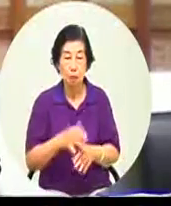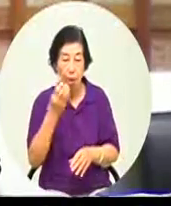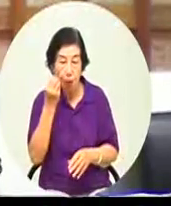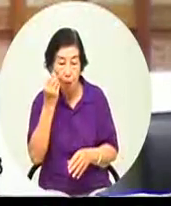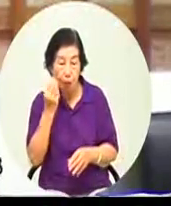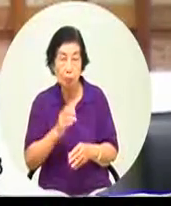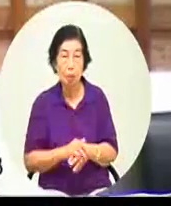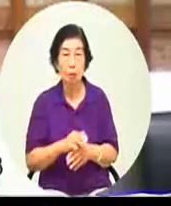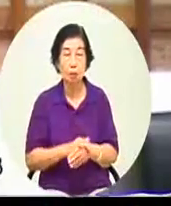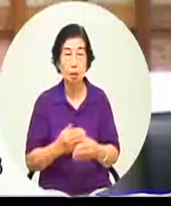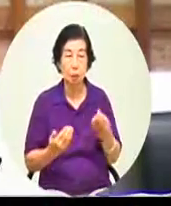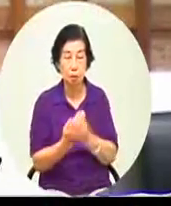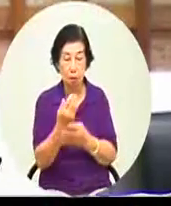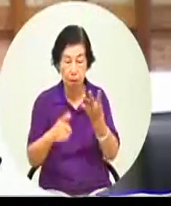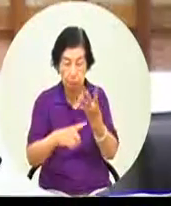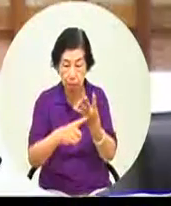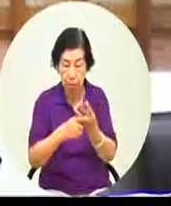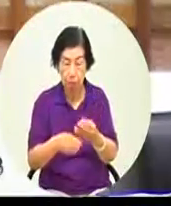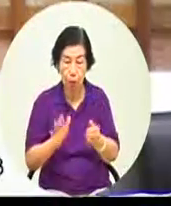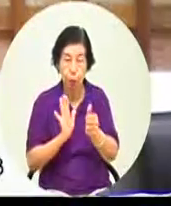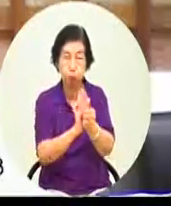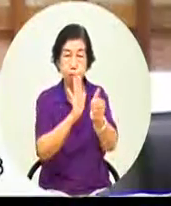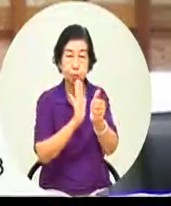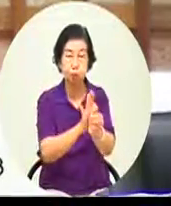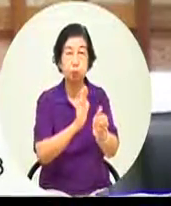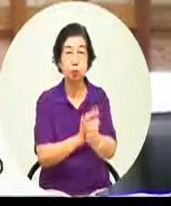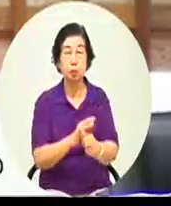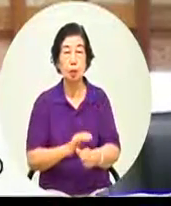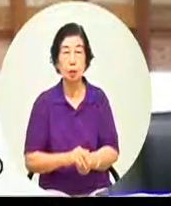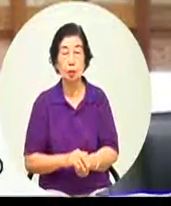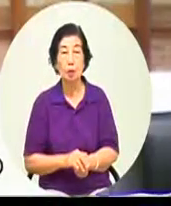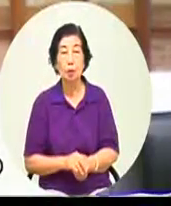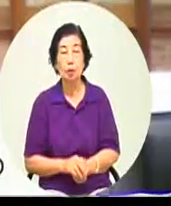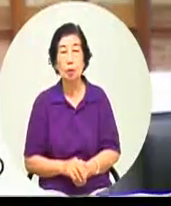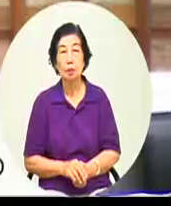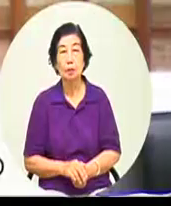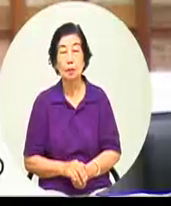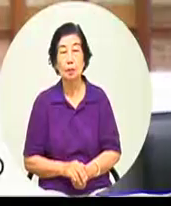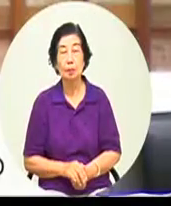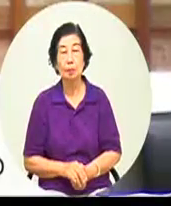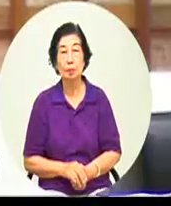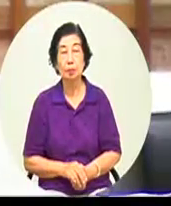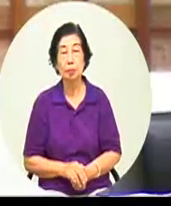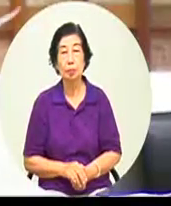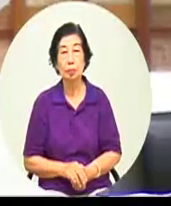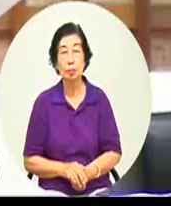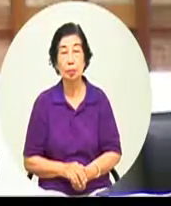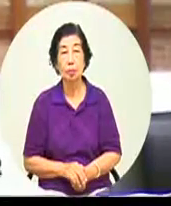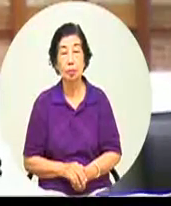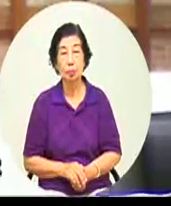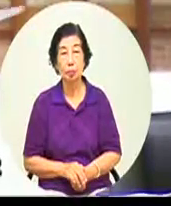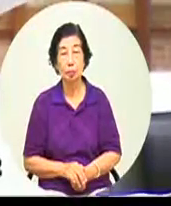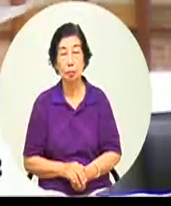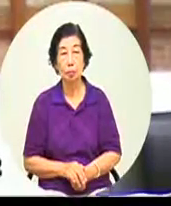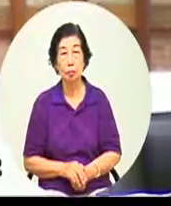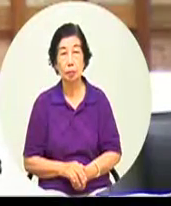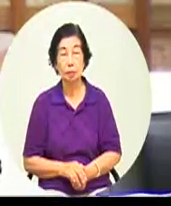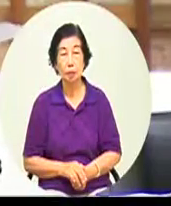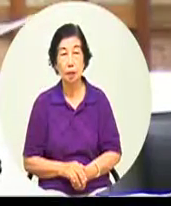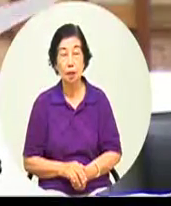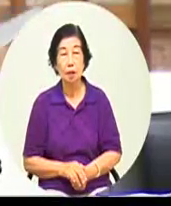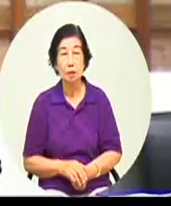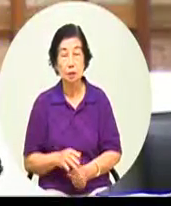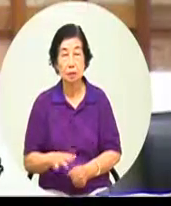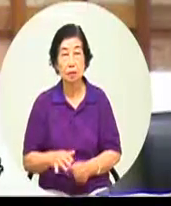主要的推手，我们也看到你在推所谓的南向啊，我们现在来讲的话也在免签证的部